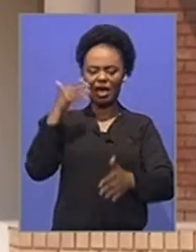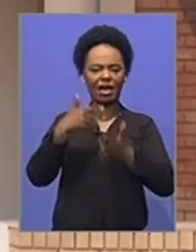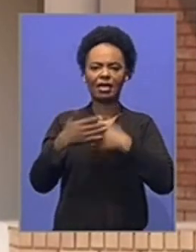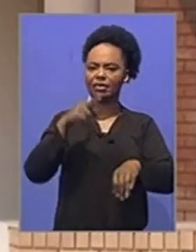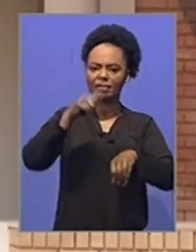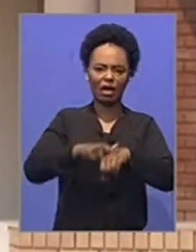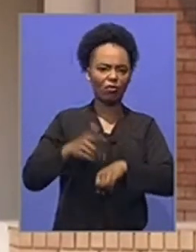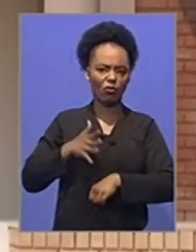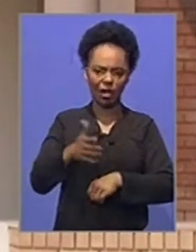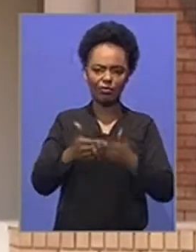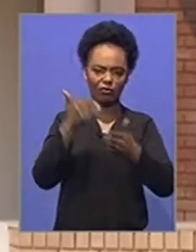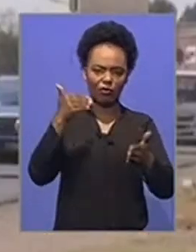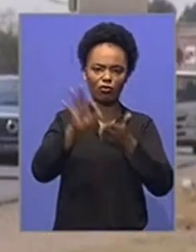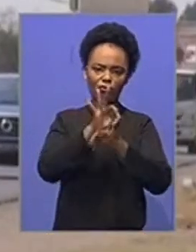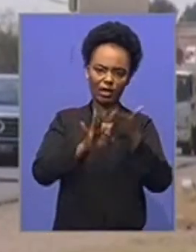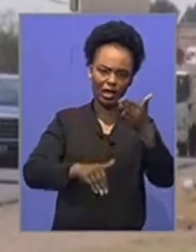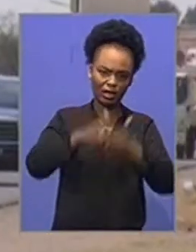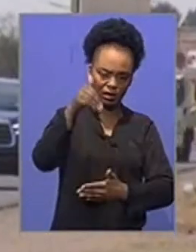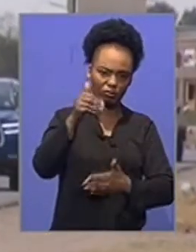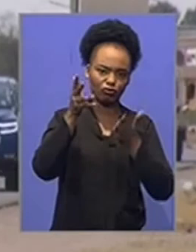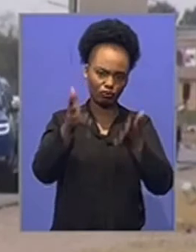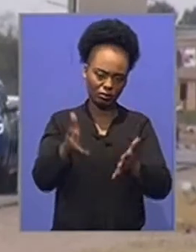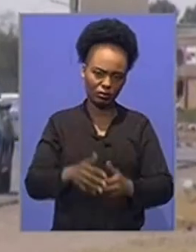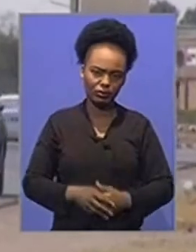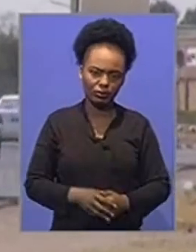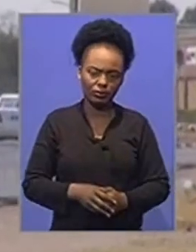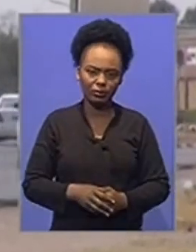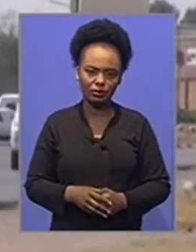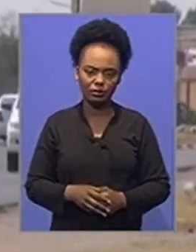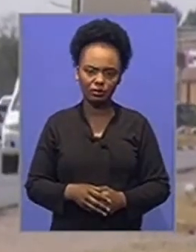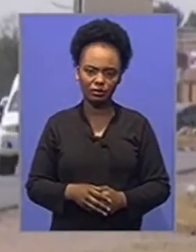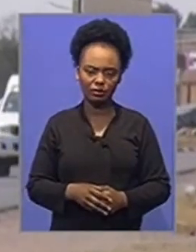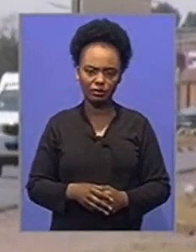le e nngwe pele ga ditlhopho. Patrick Dintwa, SABC News Mahikeng.